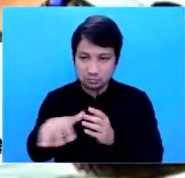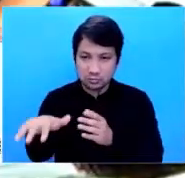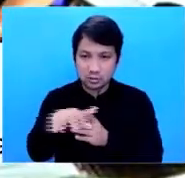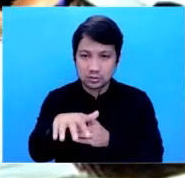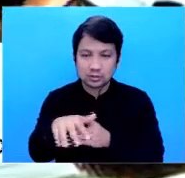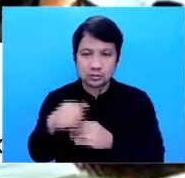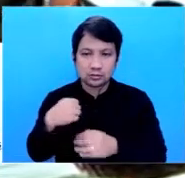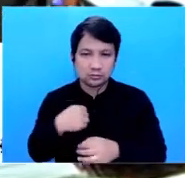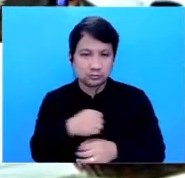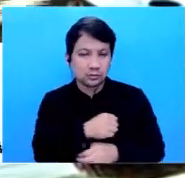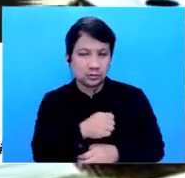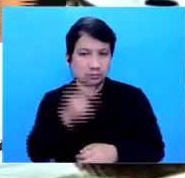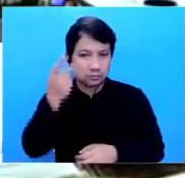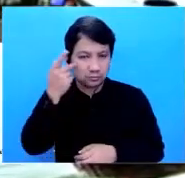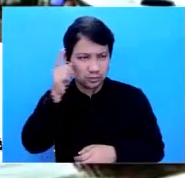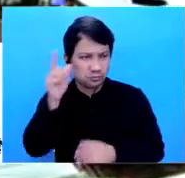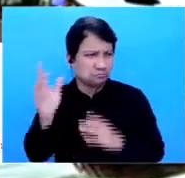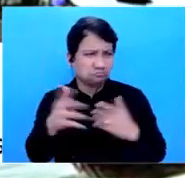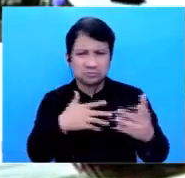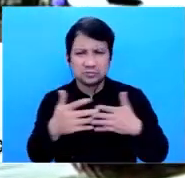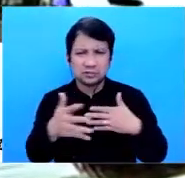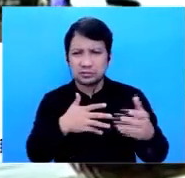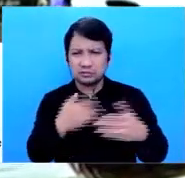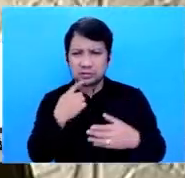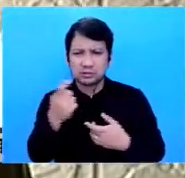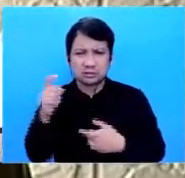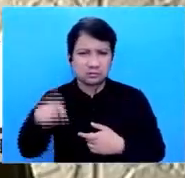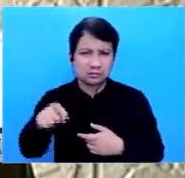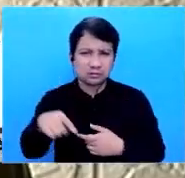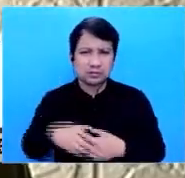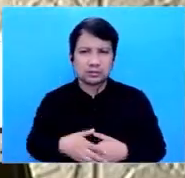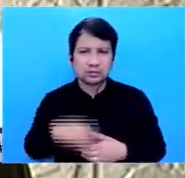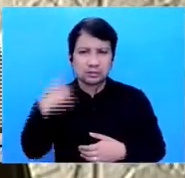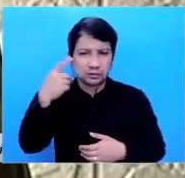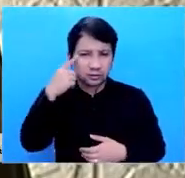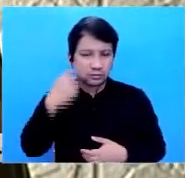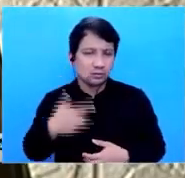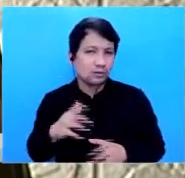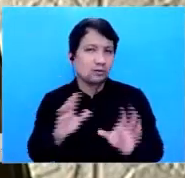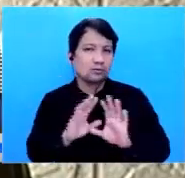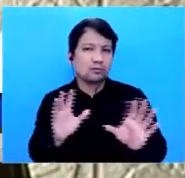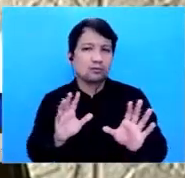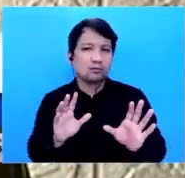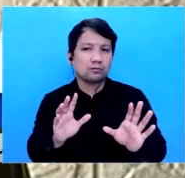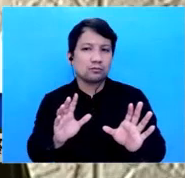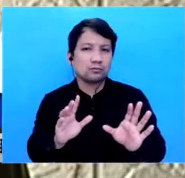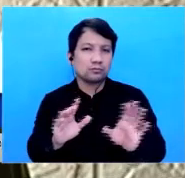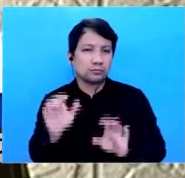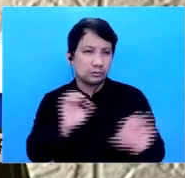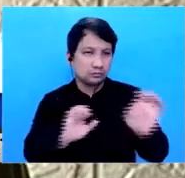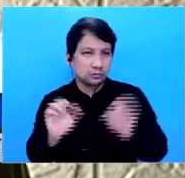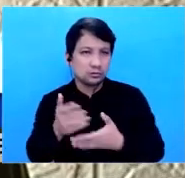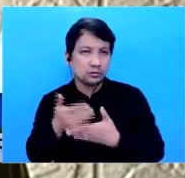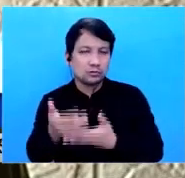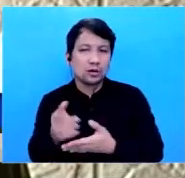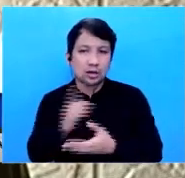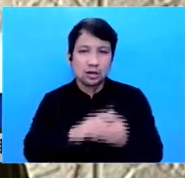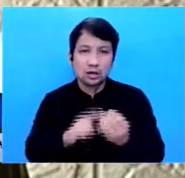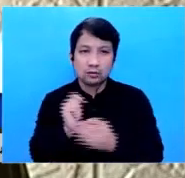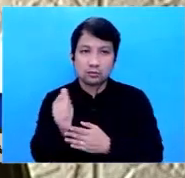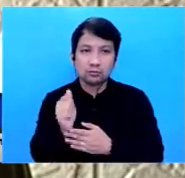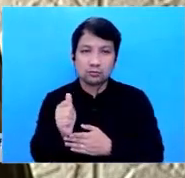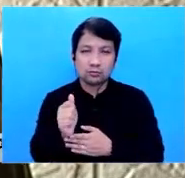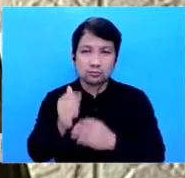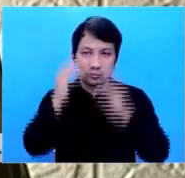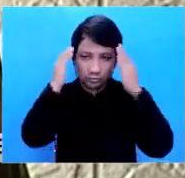nila kailangan ng kung ano-anong pakulo. And politics should not be a matter of entertaining people. It is a matter of addressing